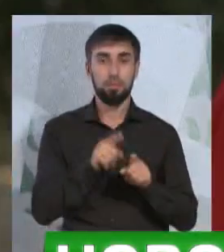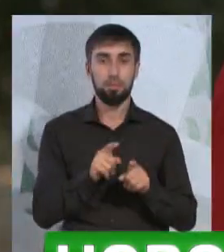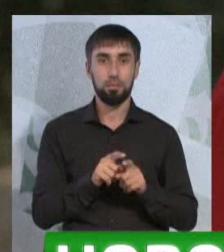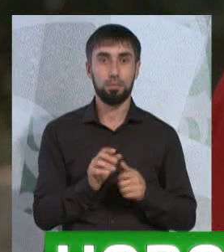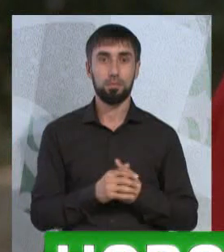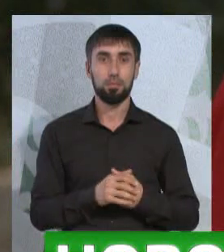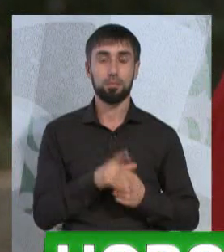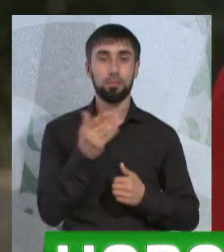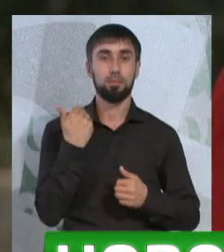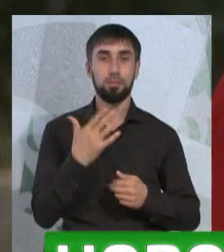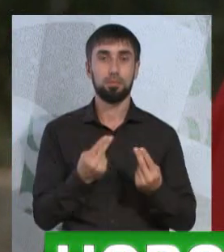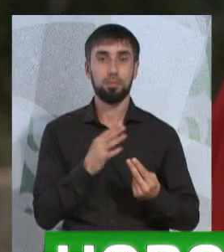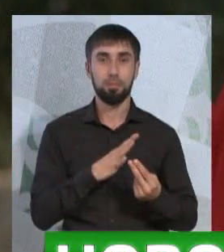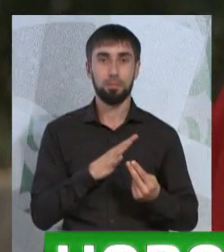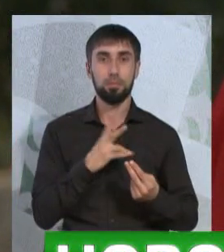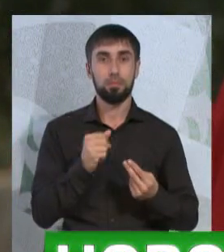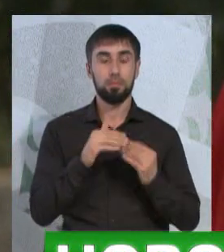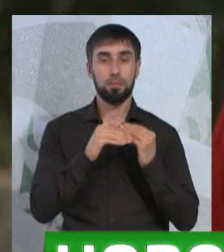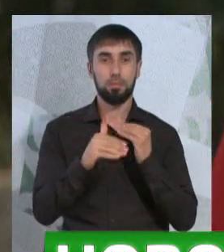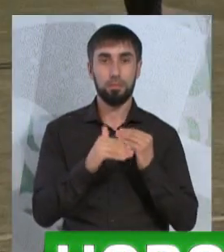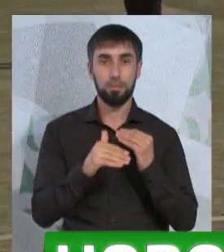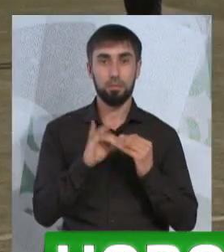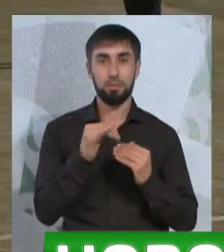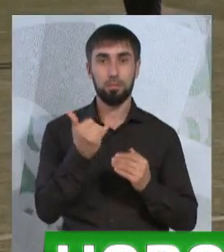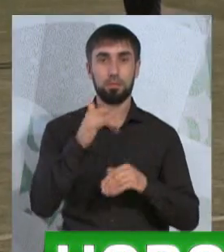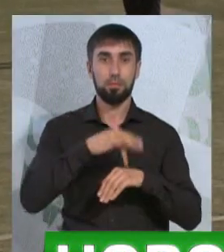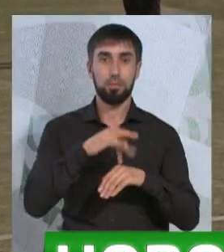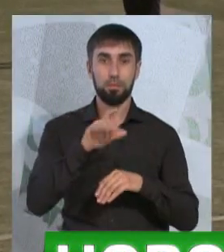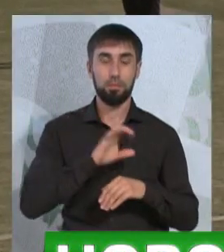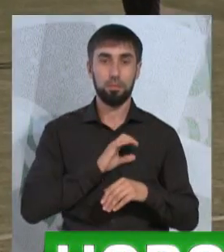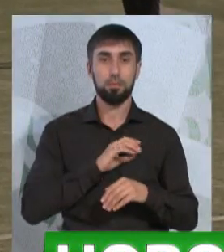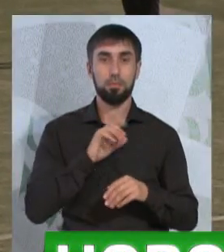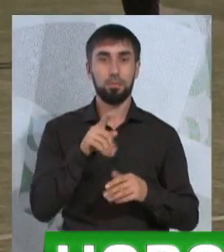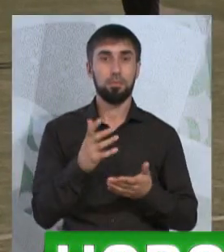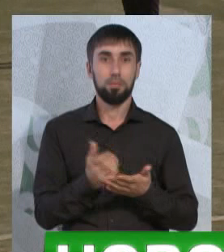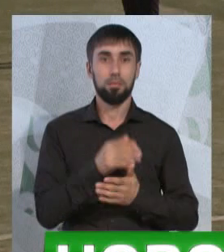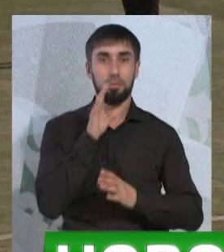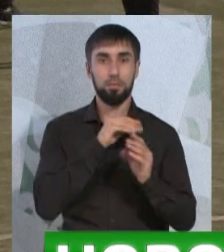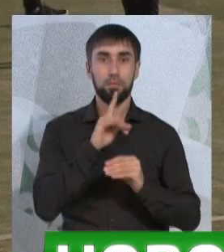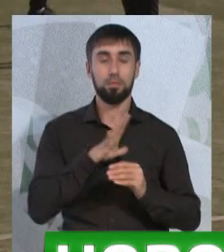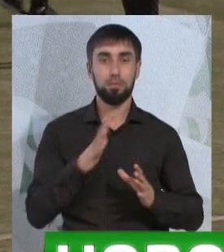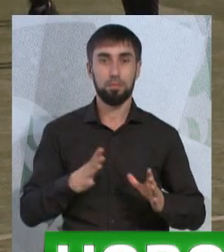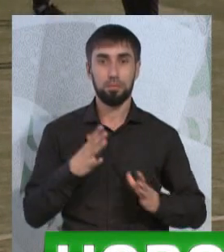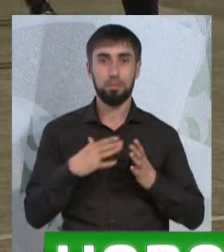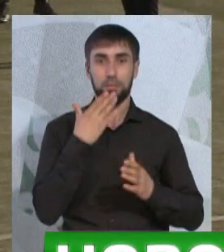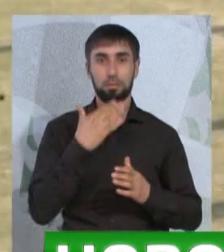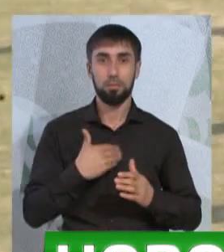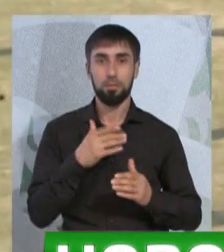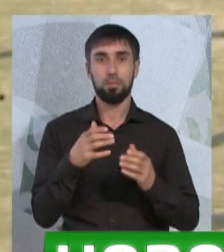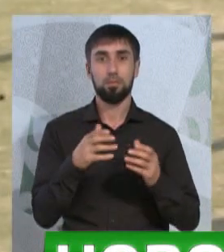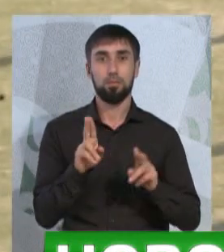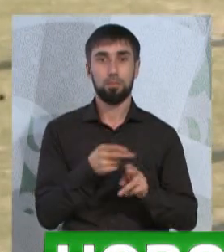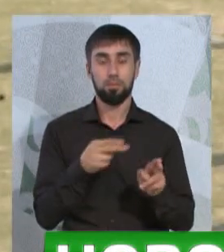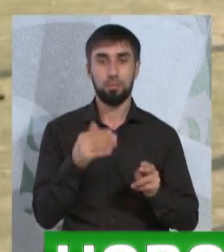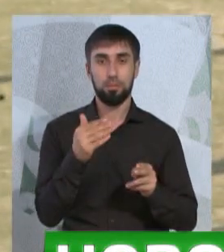его. Раньше играл просто на площадках. Теперь же, как поклонник «Спартака», ему выдалась возможность тренироваться в секции любимого клуба. Мне